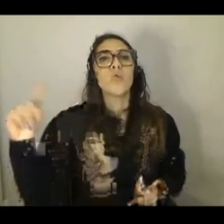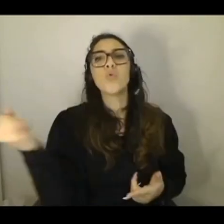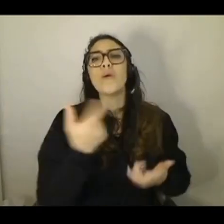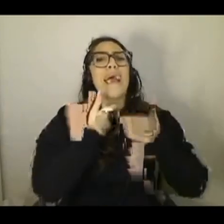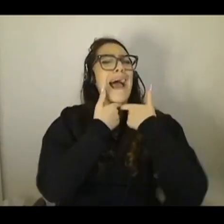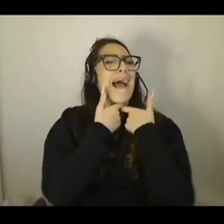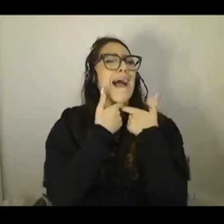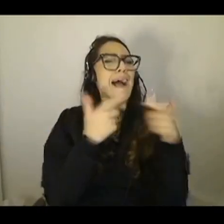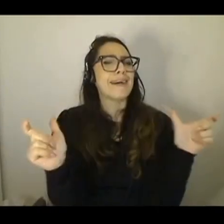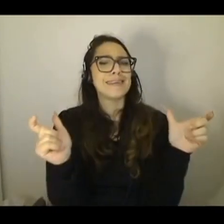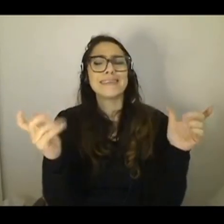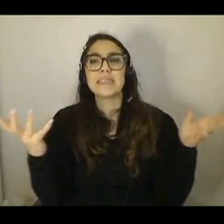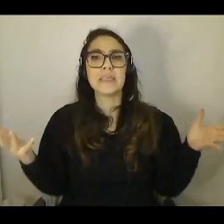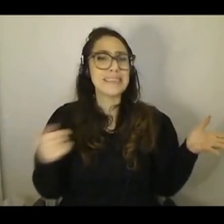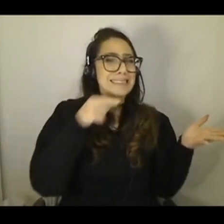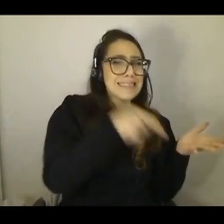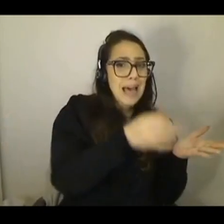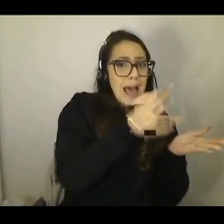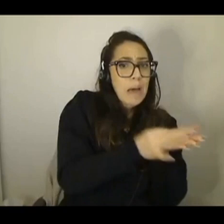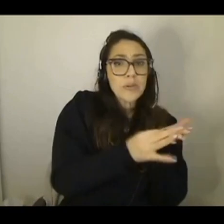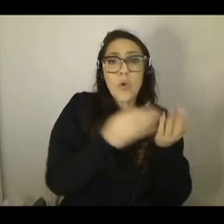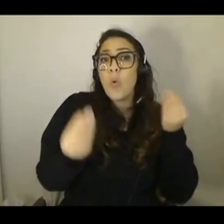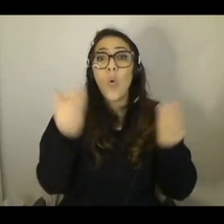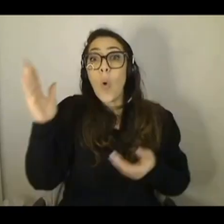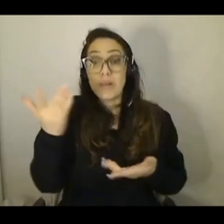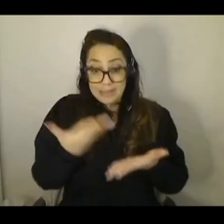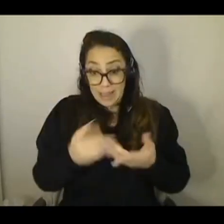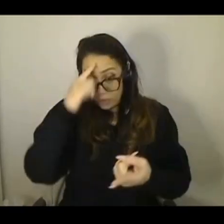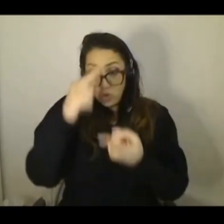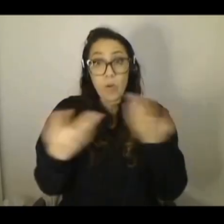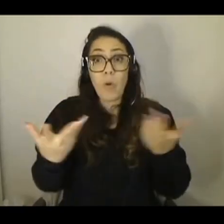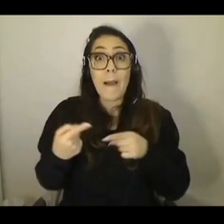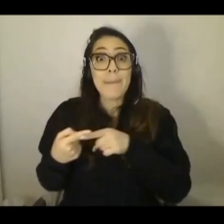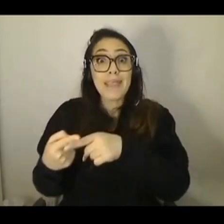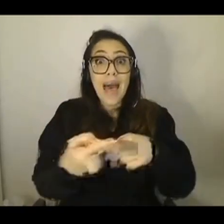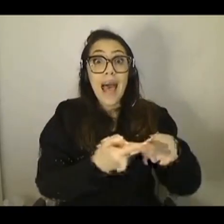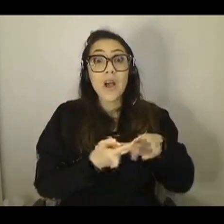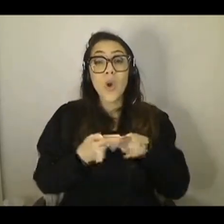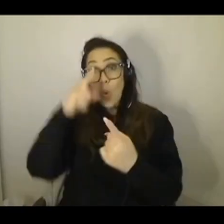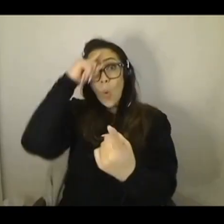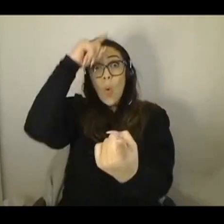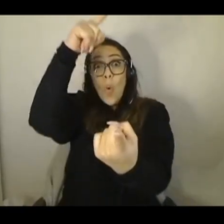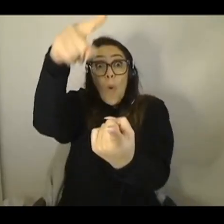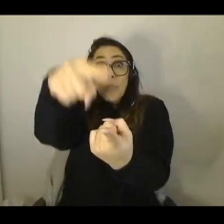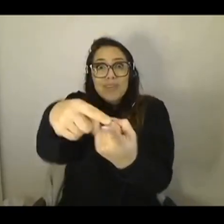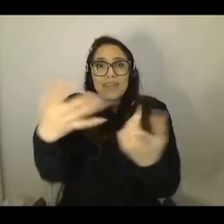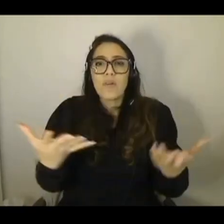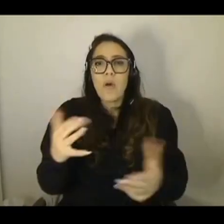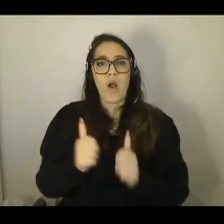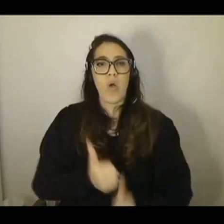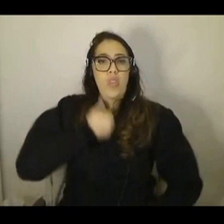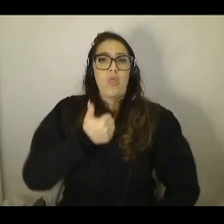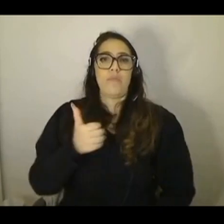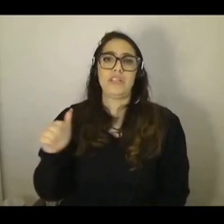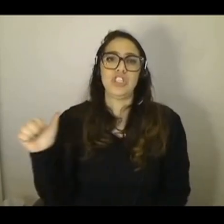que ce soit VIP, Very Important Parking, tout ça, c'est du partage. C'est pour qu'on aille tous ensemble dans la même direction, l'autonomie, quoi, l'autonomie pour tous, et ça, c'est vraiment important. Alors,